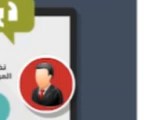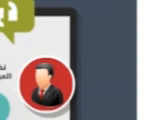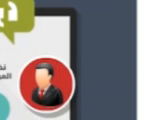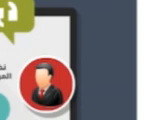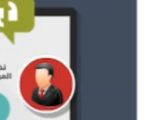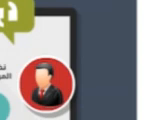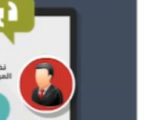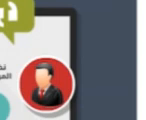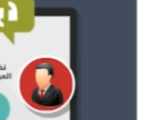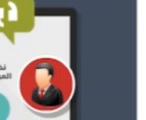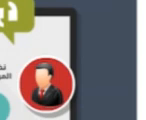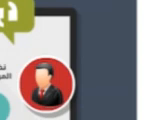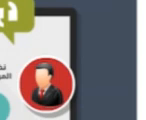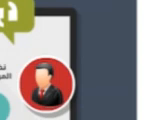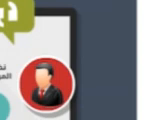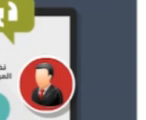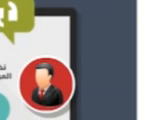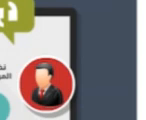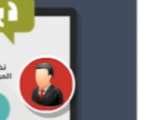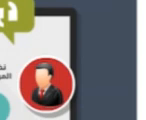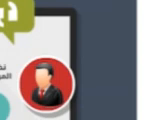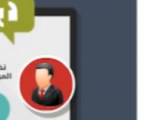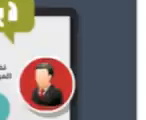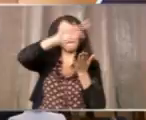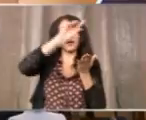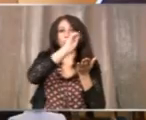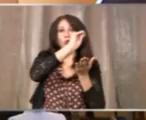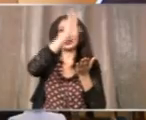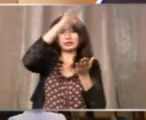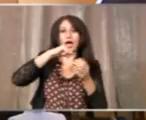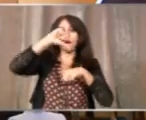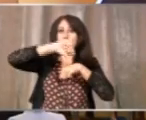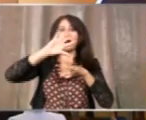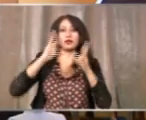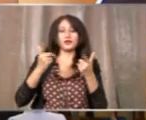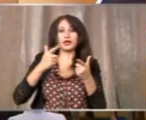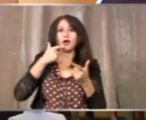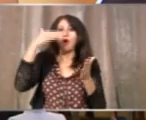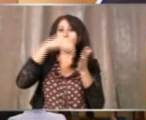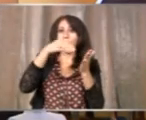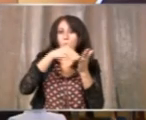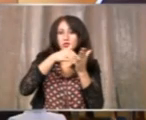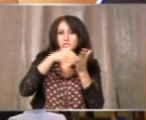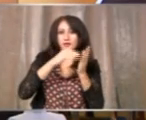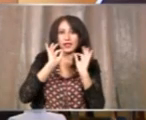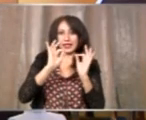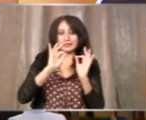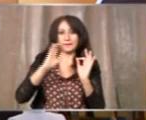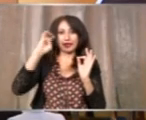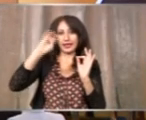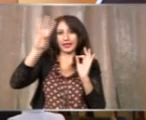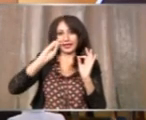مقر لجنته واختاروا بها بسهوله ويسرى وكذا موظفين اعضاء اللجان هم من الجهاز الاداري